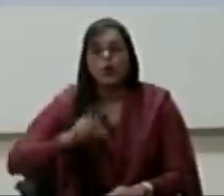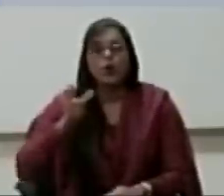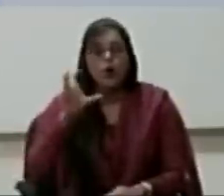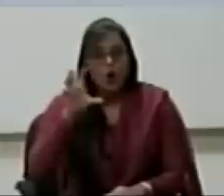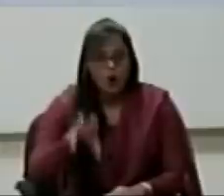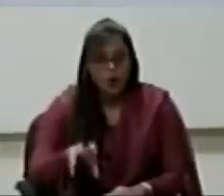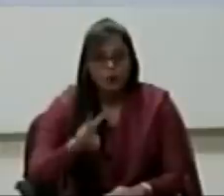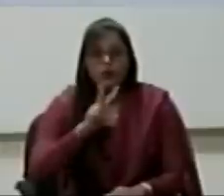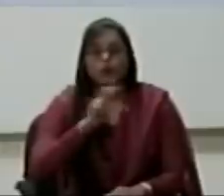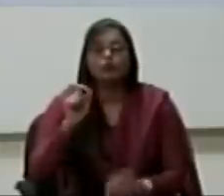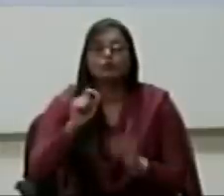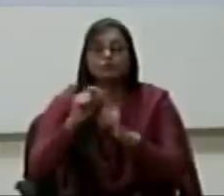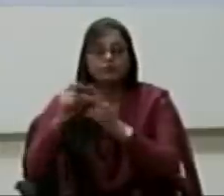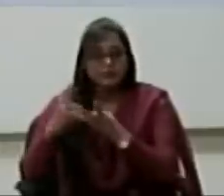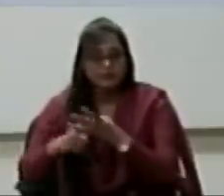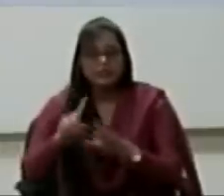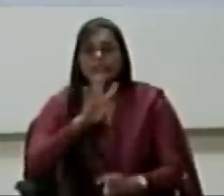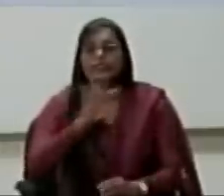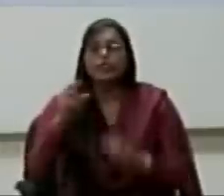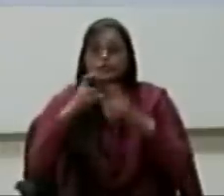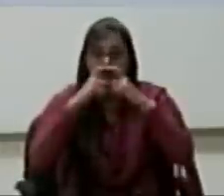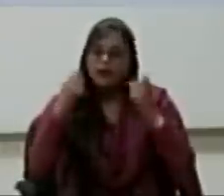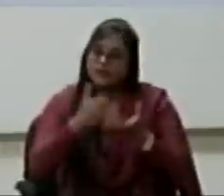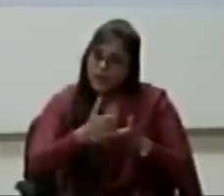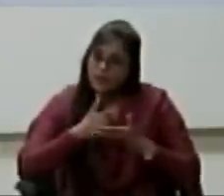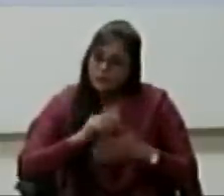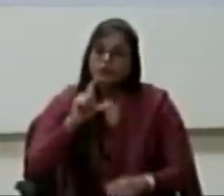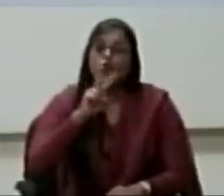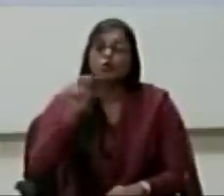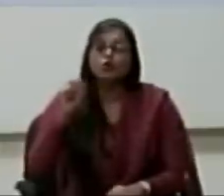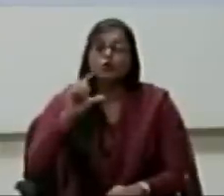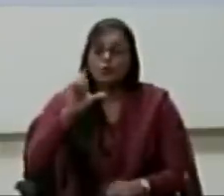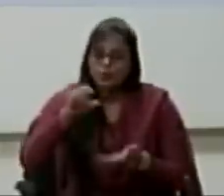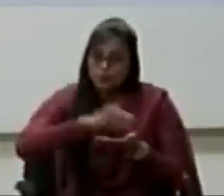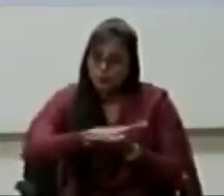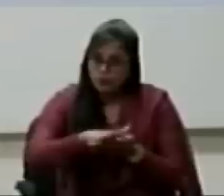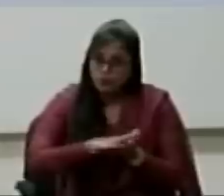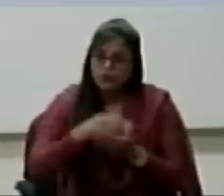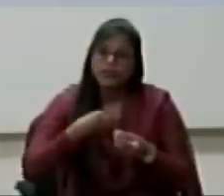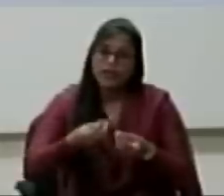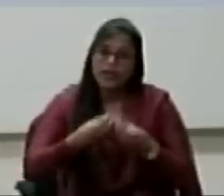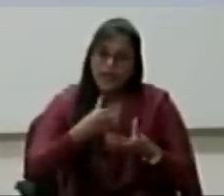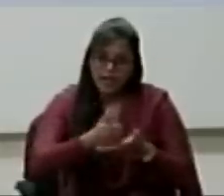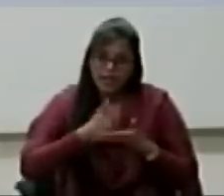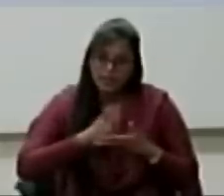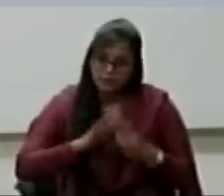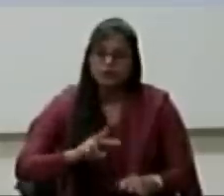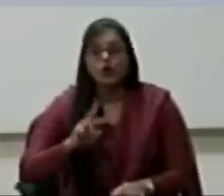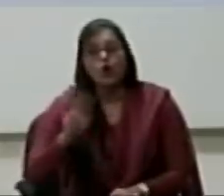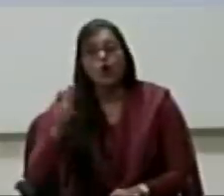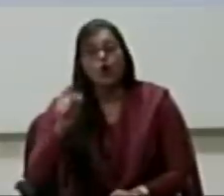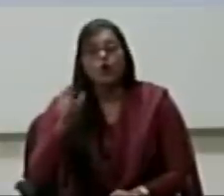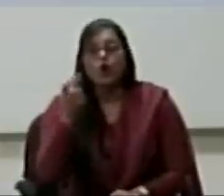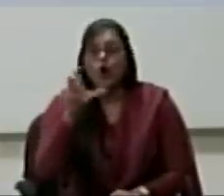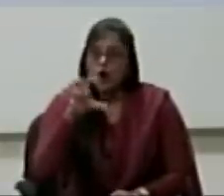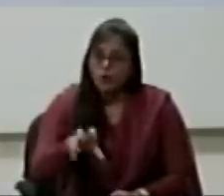পিপি, 400টি মাস্ক, 200 বোতল হ্যান্ড স্যানিটাইজার এবং 1,000টি গ্লোভস দিয়েছেন। আয়েশা মেমোরিয়াল